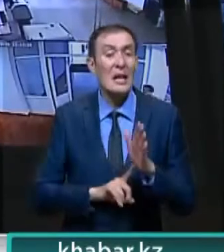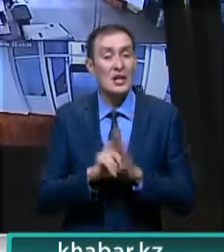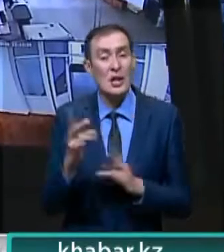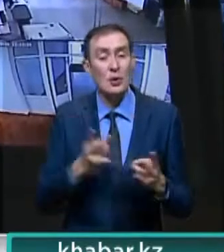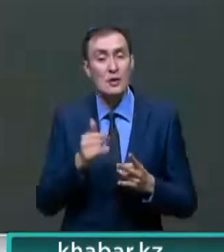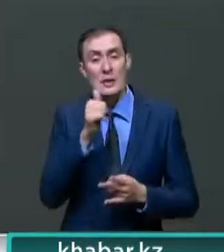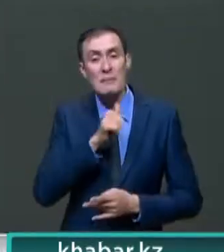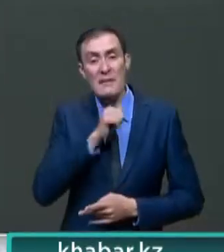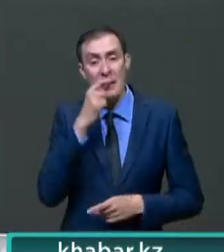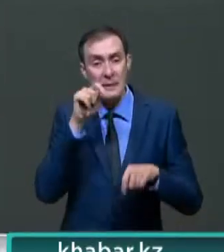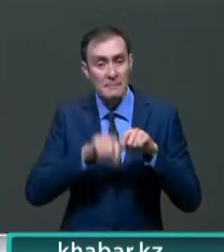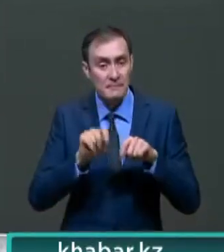тестирования